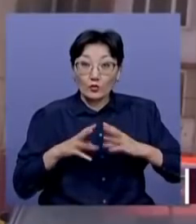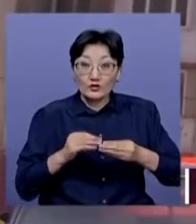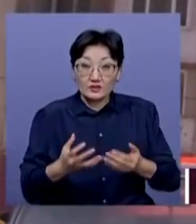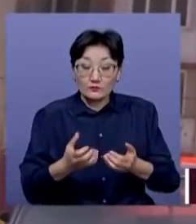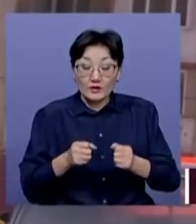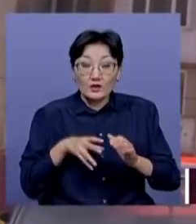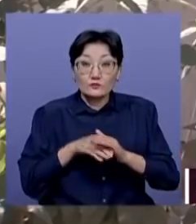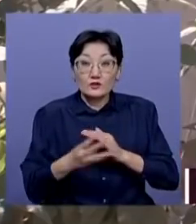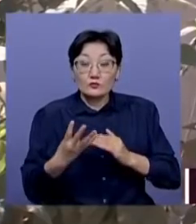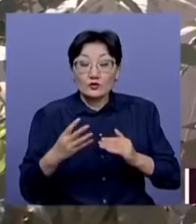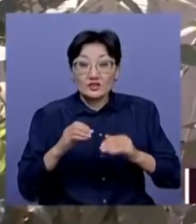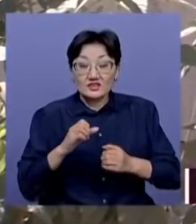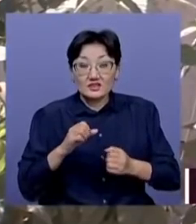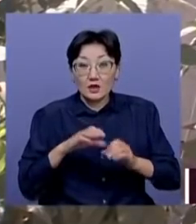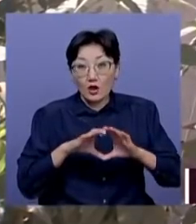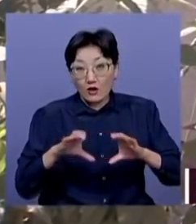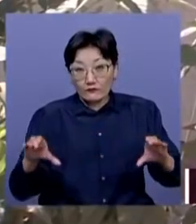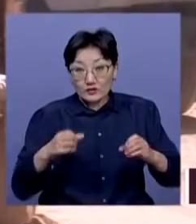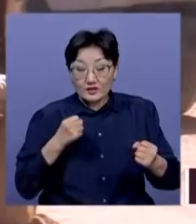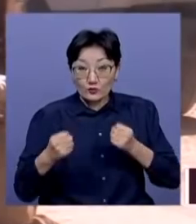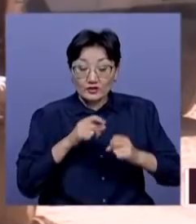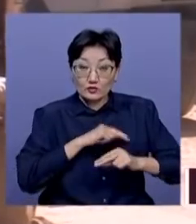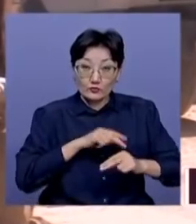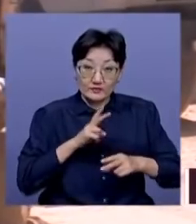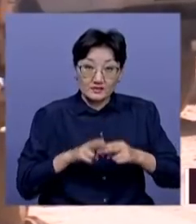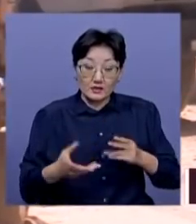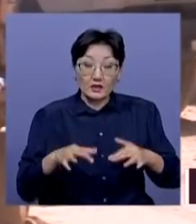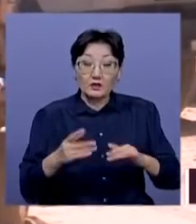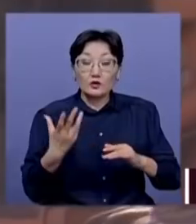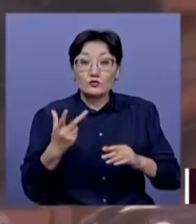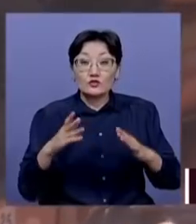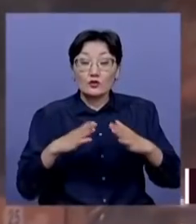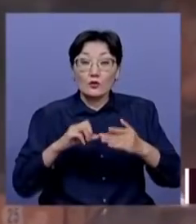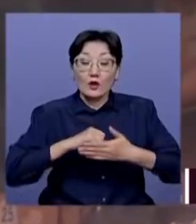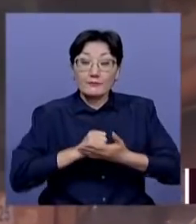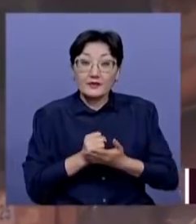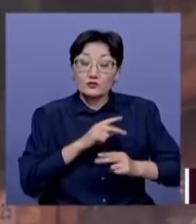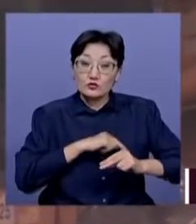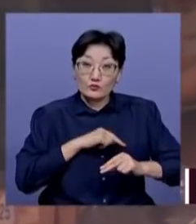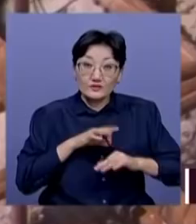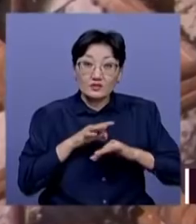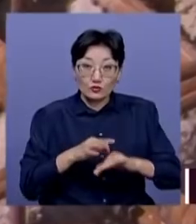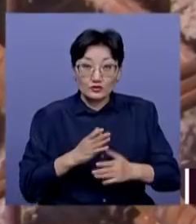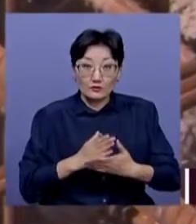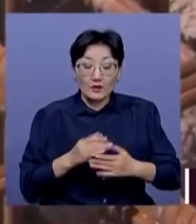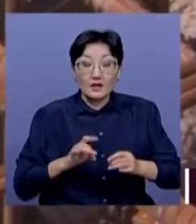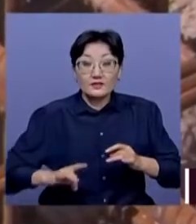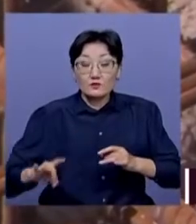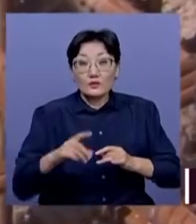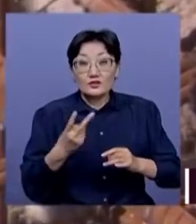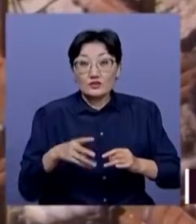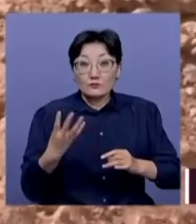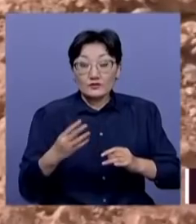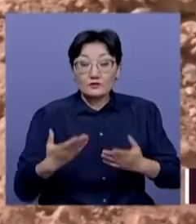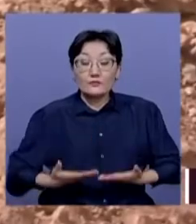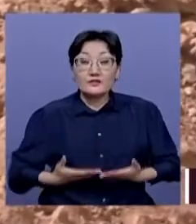ішінде 4 үйдің іргетасын нығайту жұмыстары аяқталды. Қазір қалған 3 үйді бекіту жұмыстары жүргізіліп жатыр. Сондай-ақ аудандағы